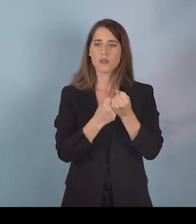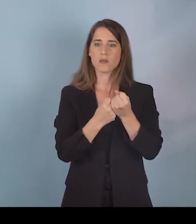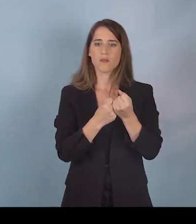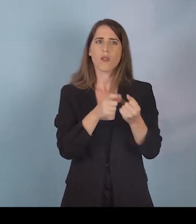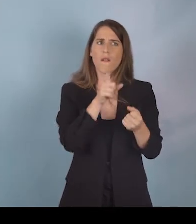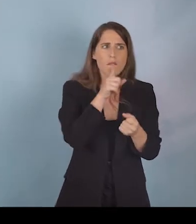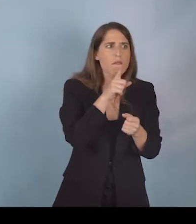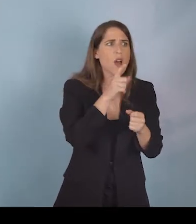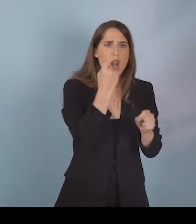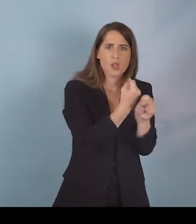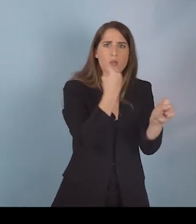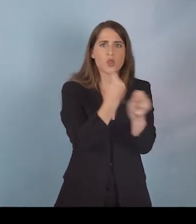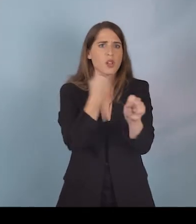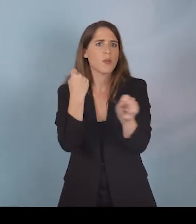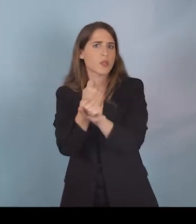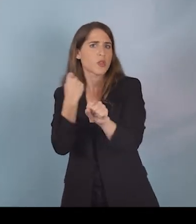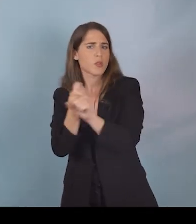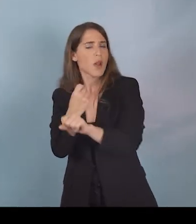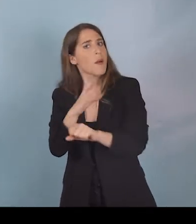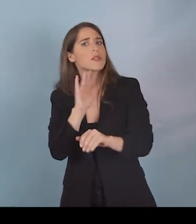όπως έκανε προς όλους τους εργαζόμενους,